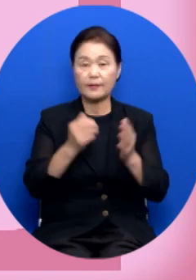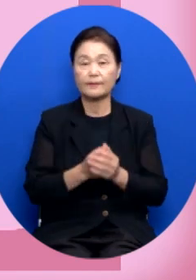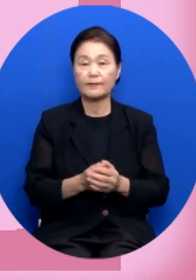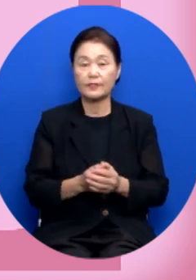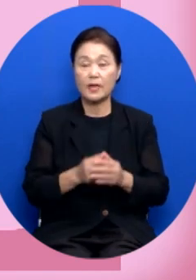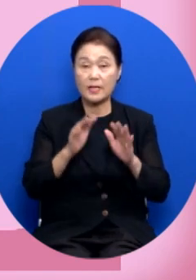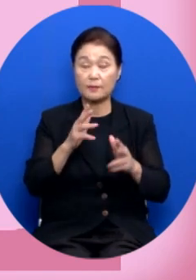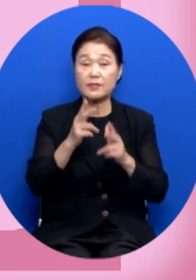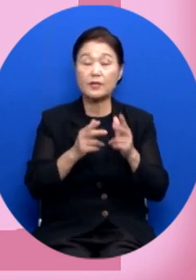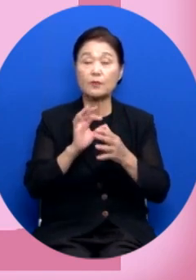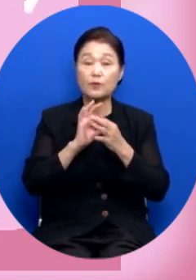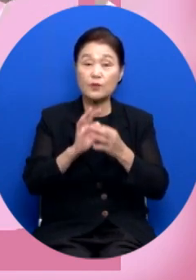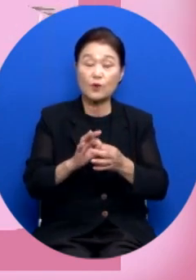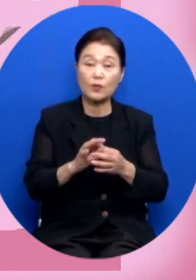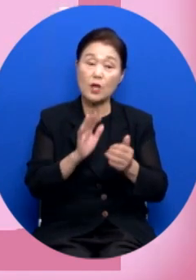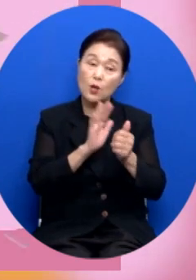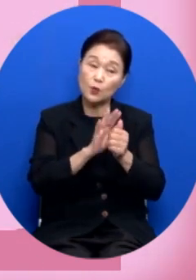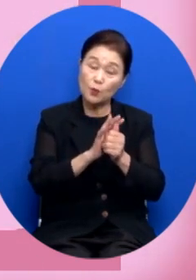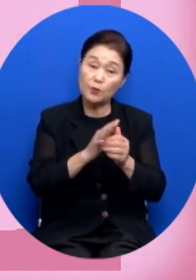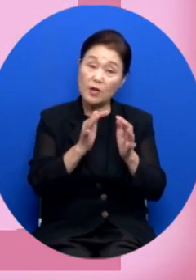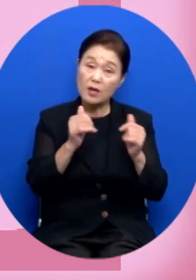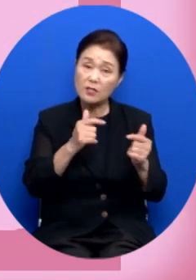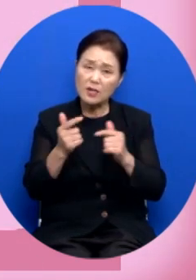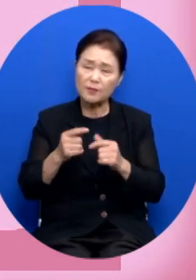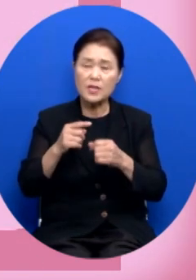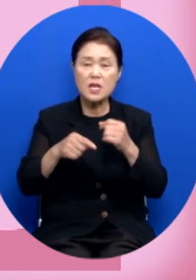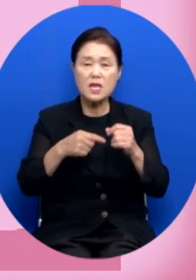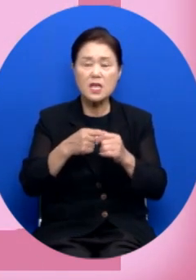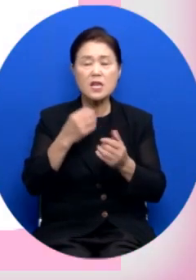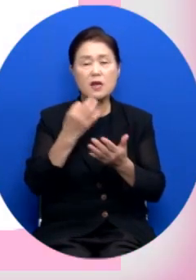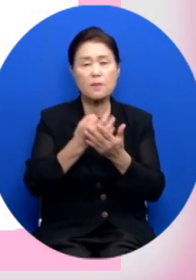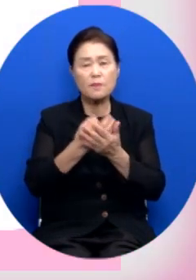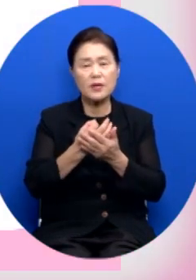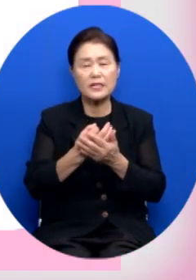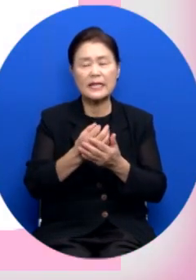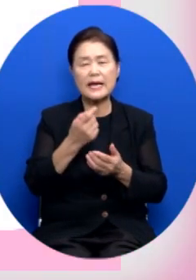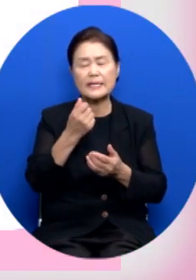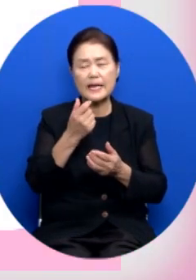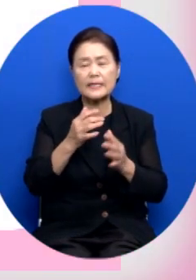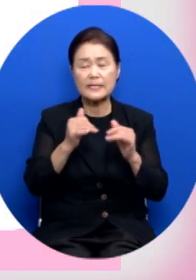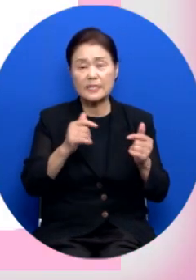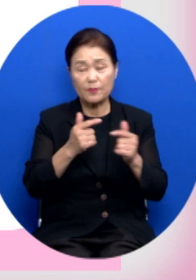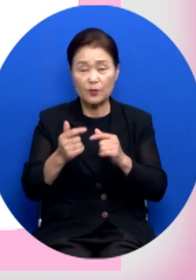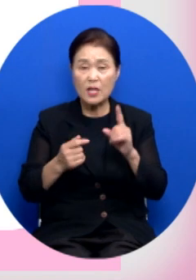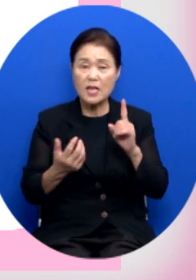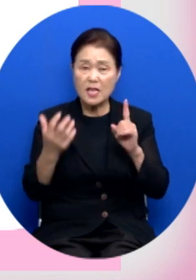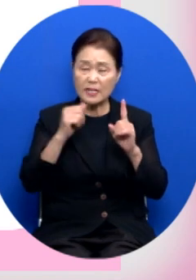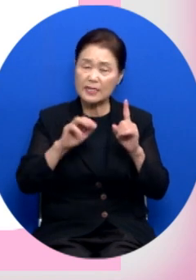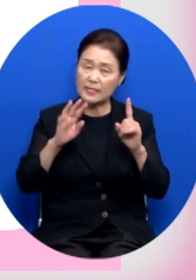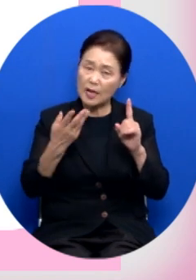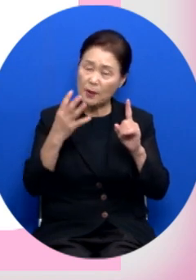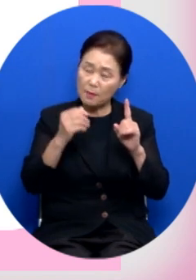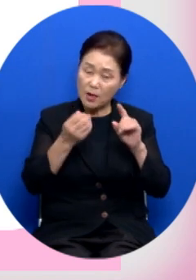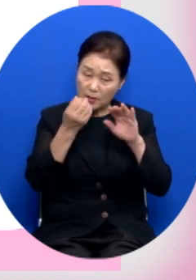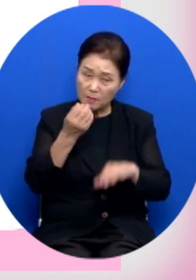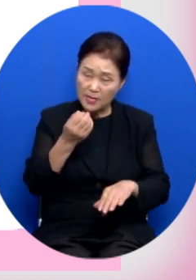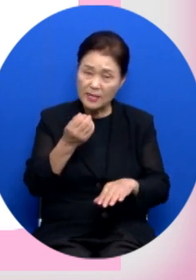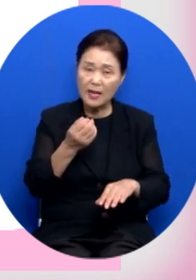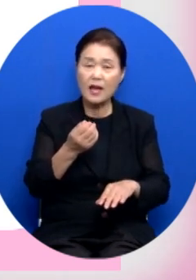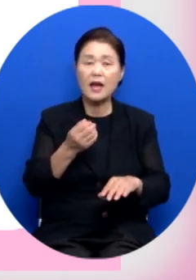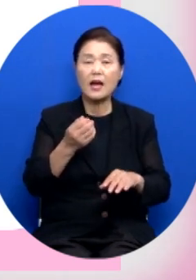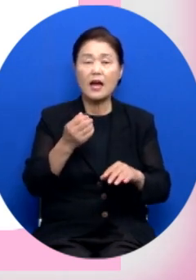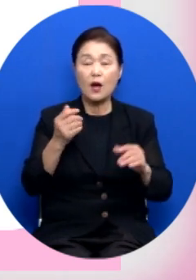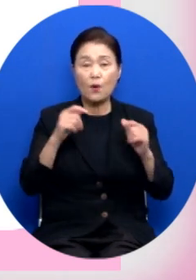중기부는 이번 사업을 통해 지원 대상을 연매출 6천만 원 이하의 소상공인에서 1억 400만 원 미만의 소상공인으로